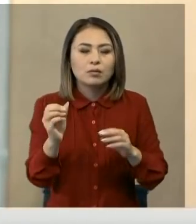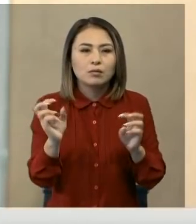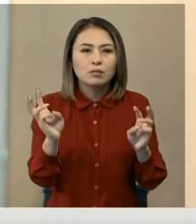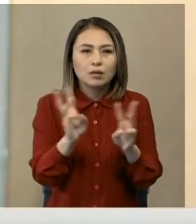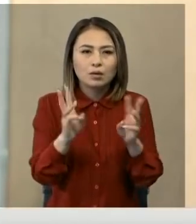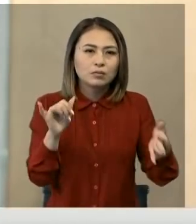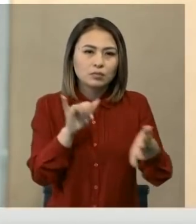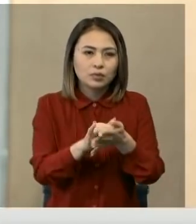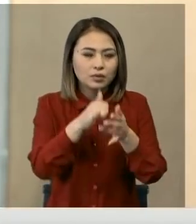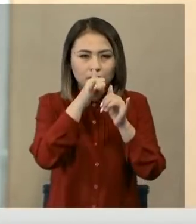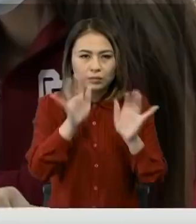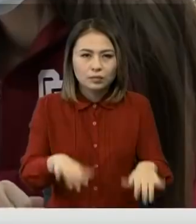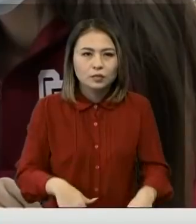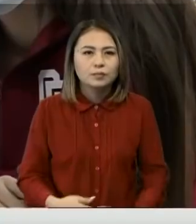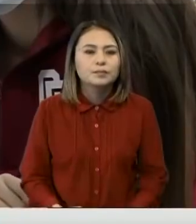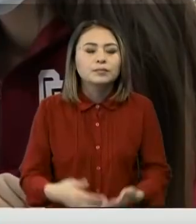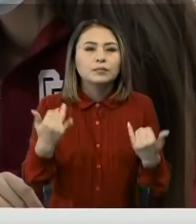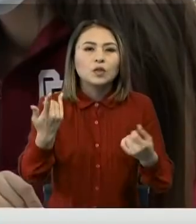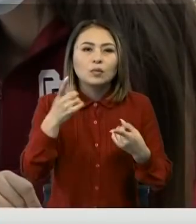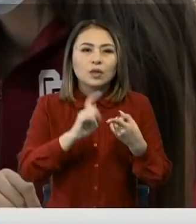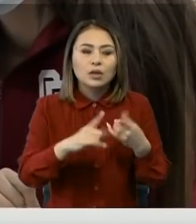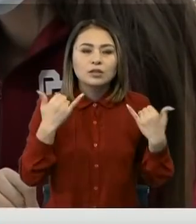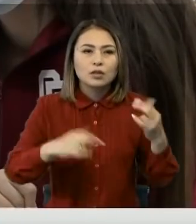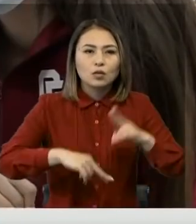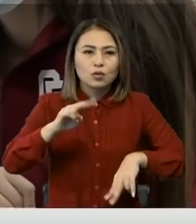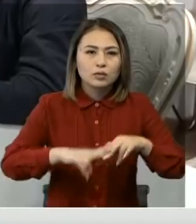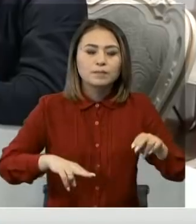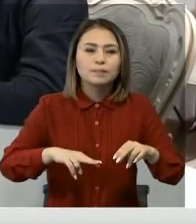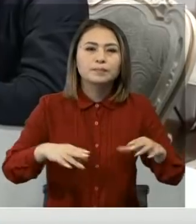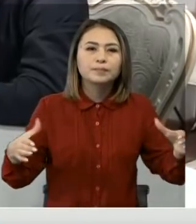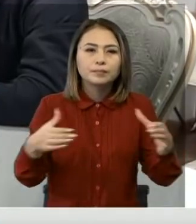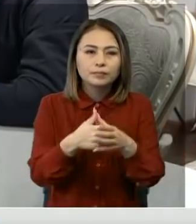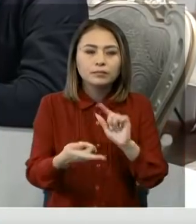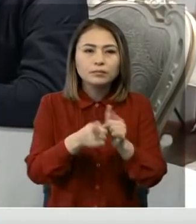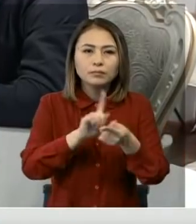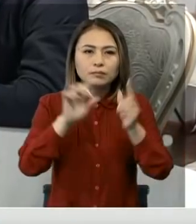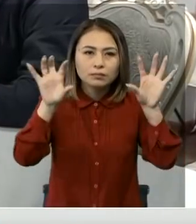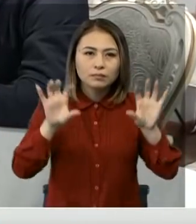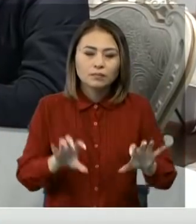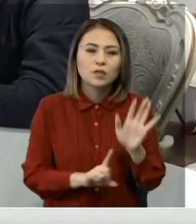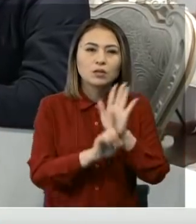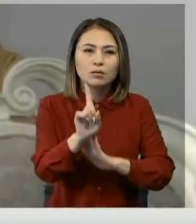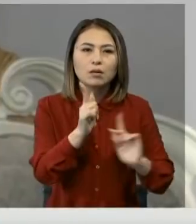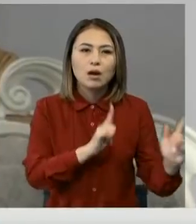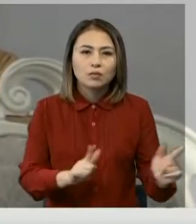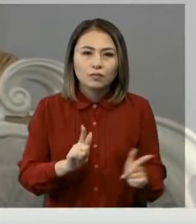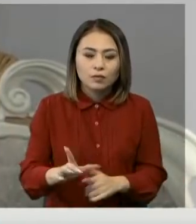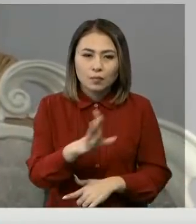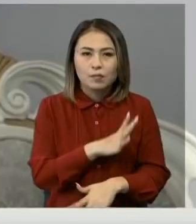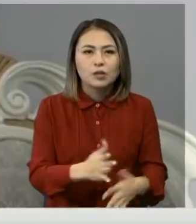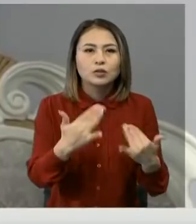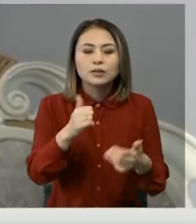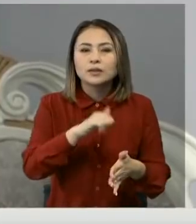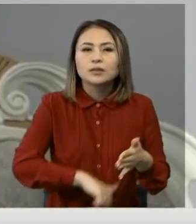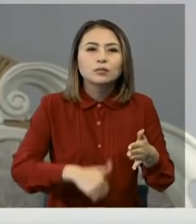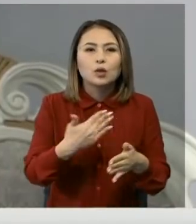қою болмайды деп жазылған. Осыған байланысты құрылыс мекемесі заңнамаға өзгеріс енгізу туралы ұсыныс дайындағандарын жеткізді. Себебі